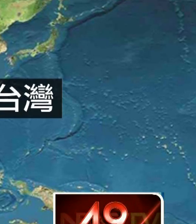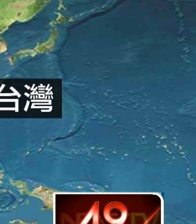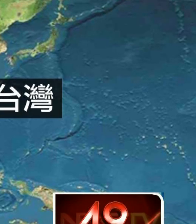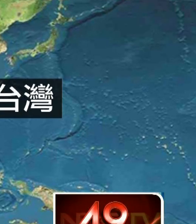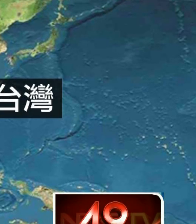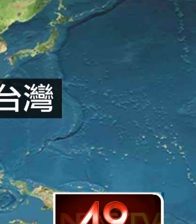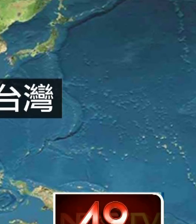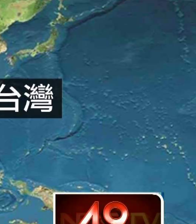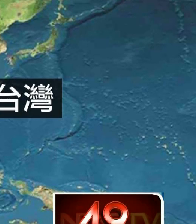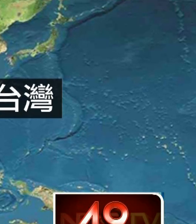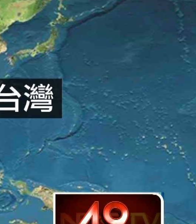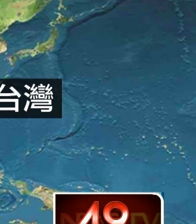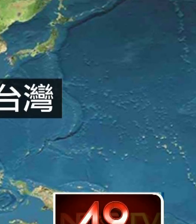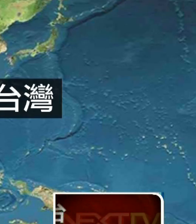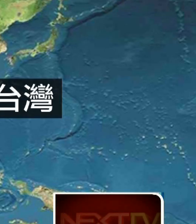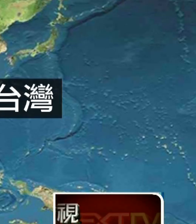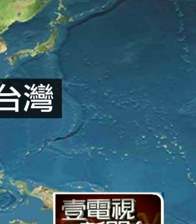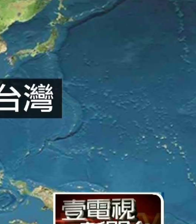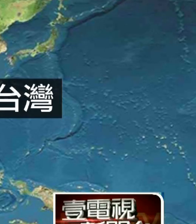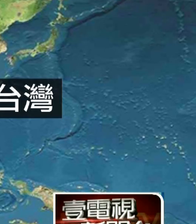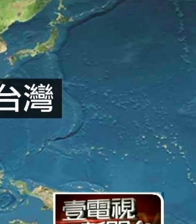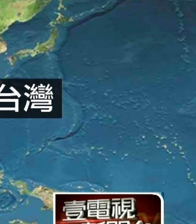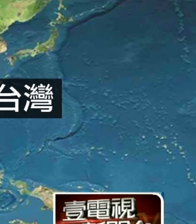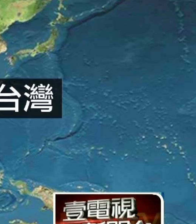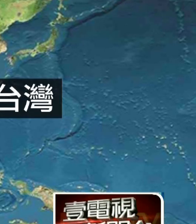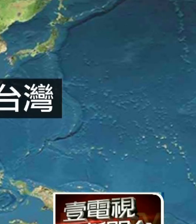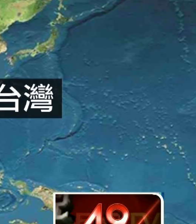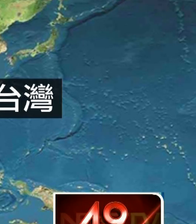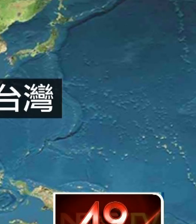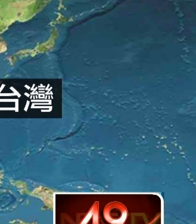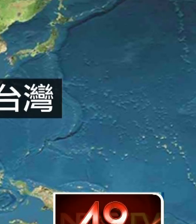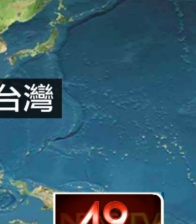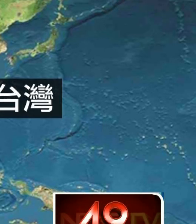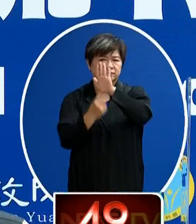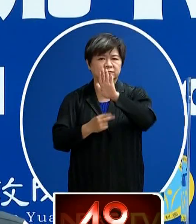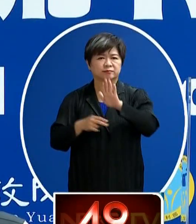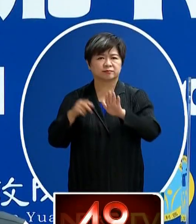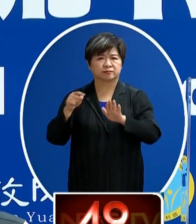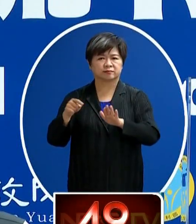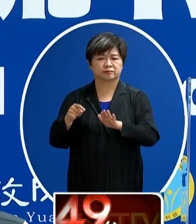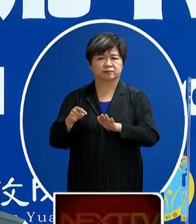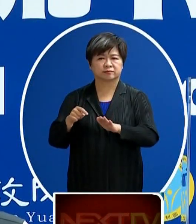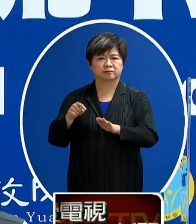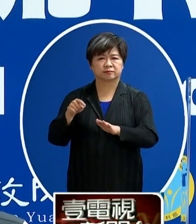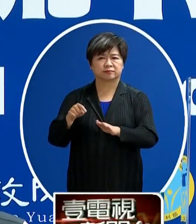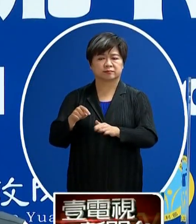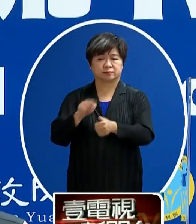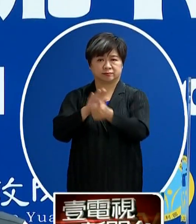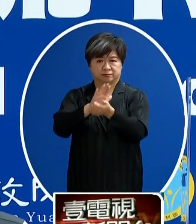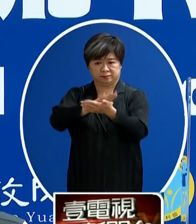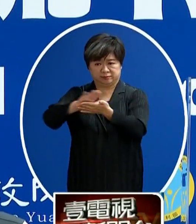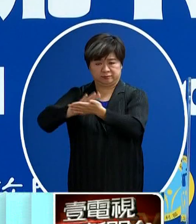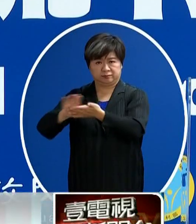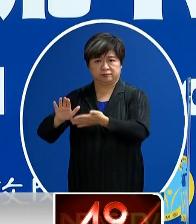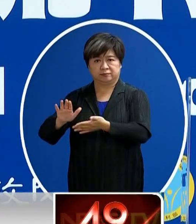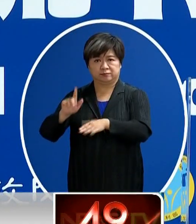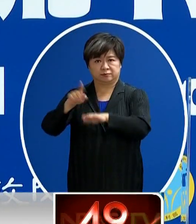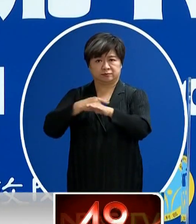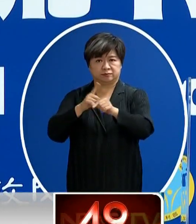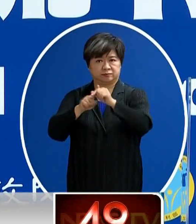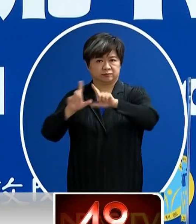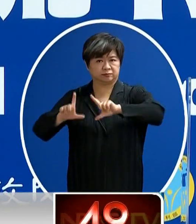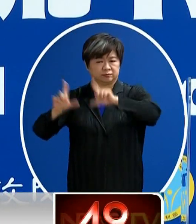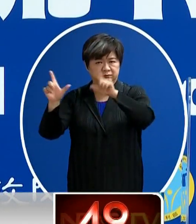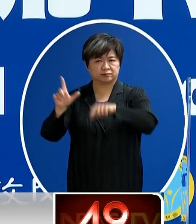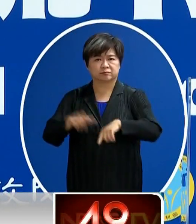班。比对发现有2名确诊者序列最贴近，要进一步来比对。 清消过的航班有从这个中东